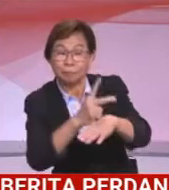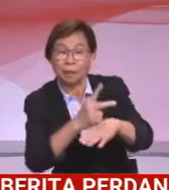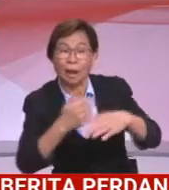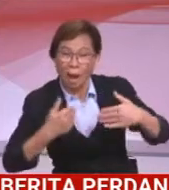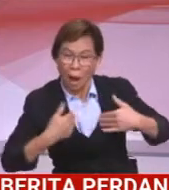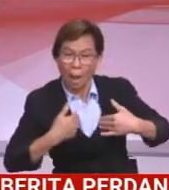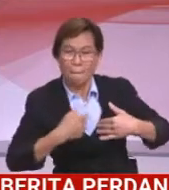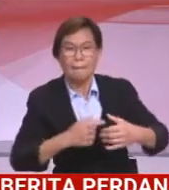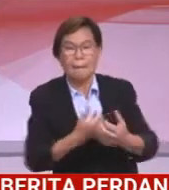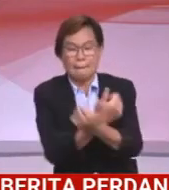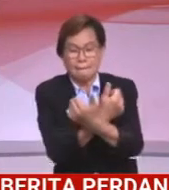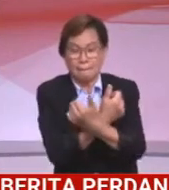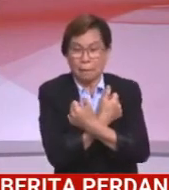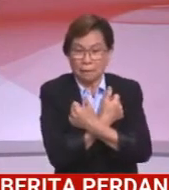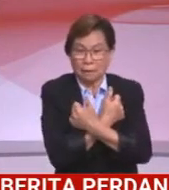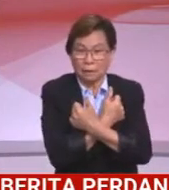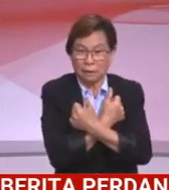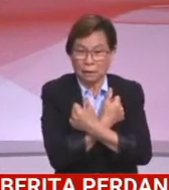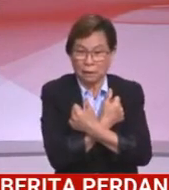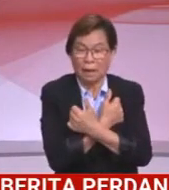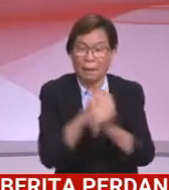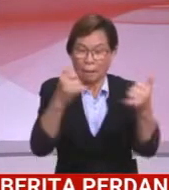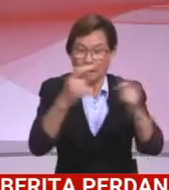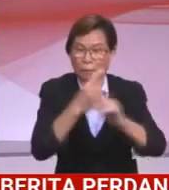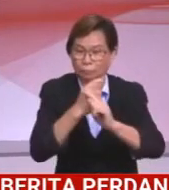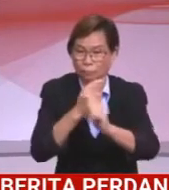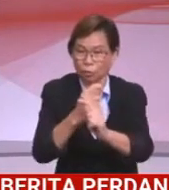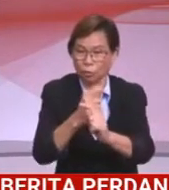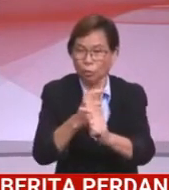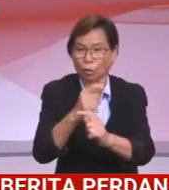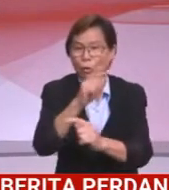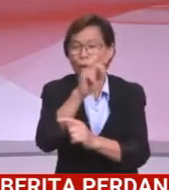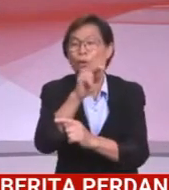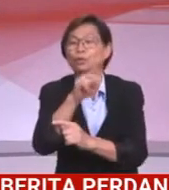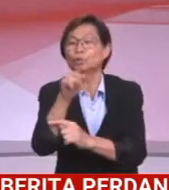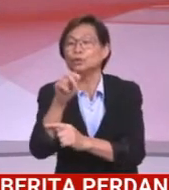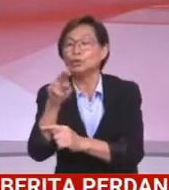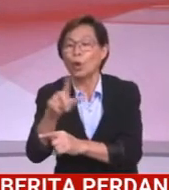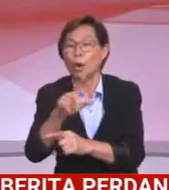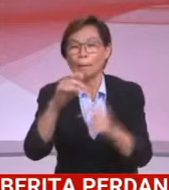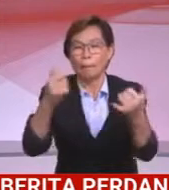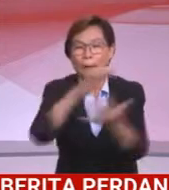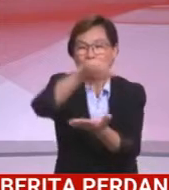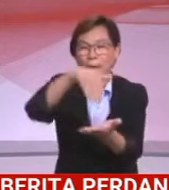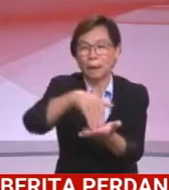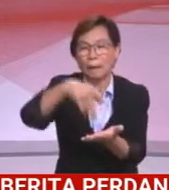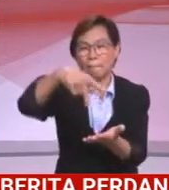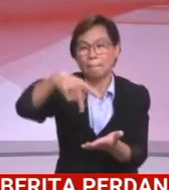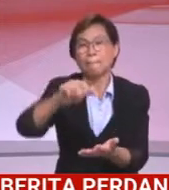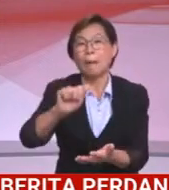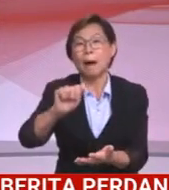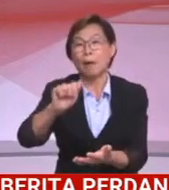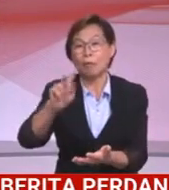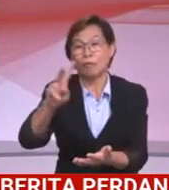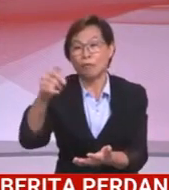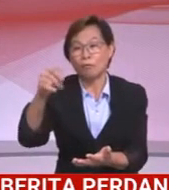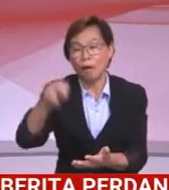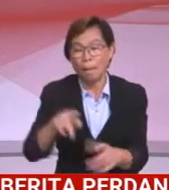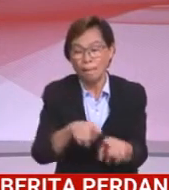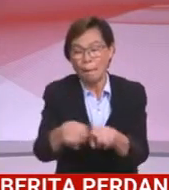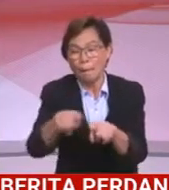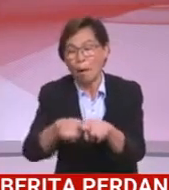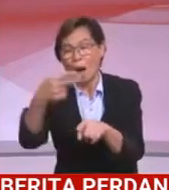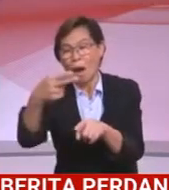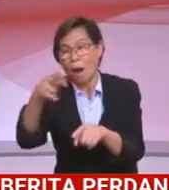penyegol Mohammad shafie shahrom Pemain pertahanan zulfidaus muzin dan pemain tengah P vanan diip sing dan penyerang rahu